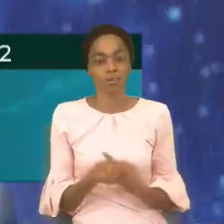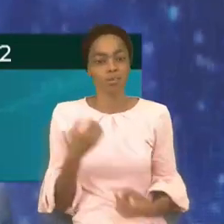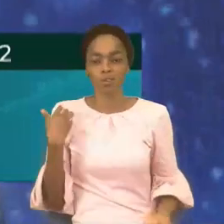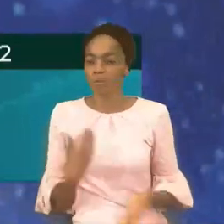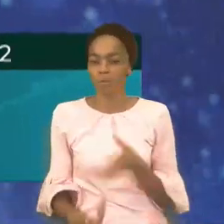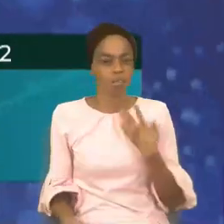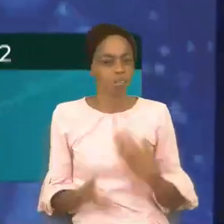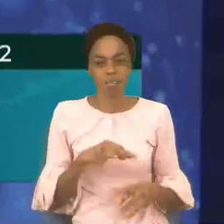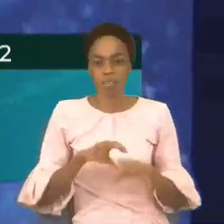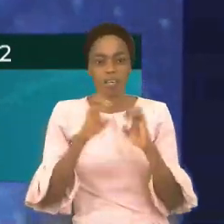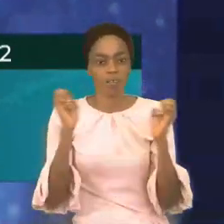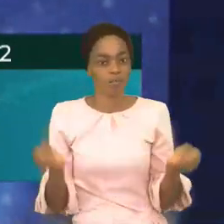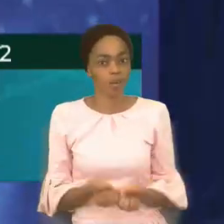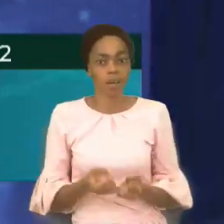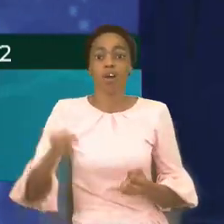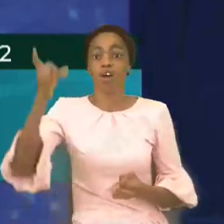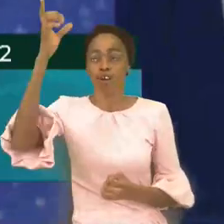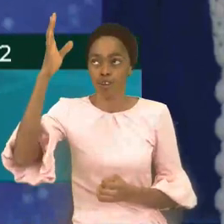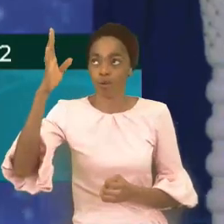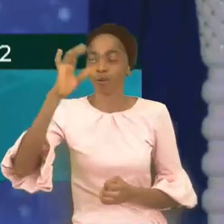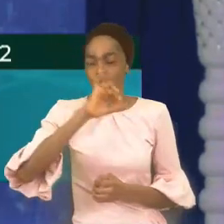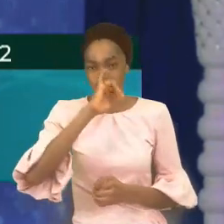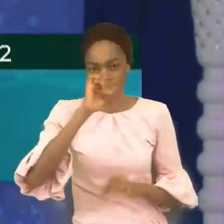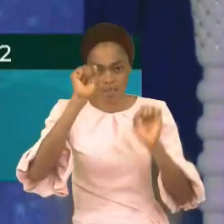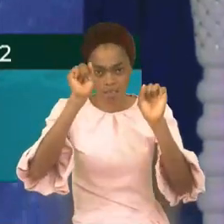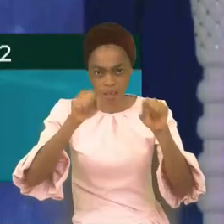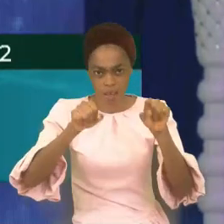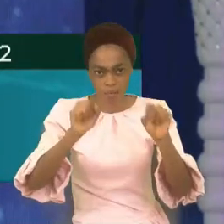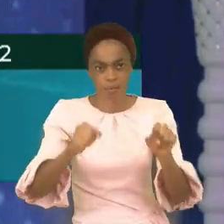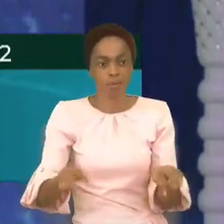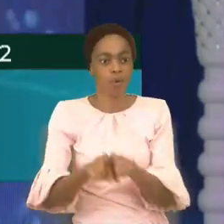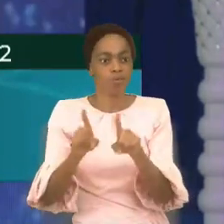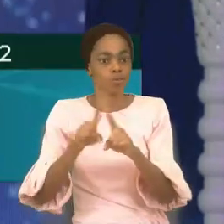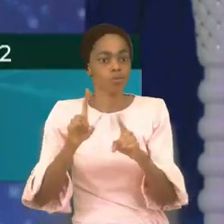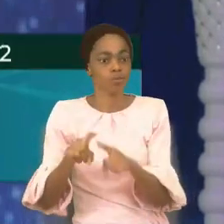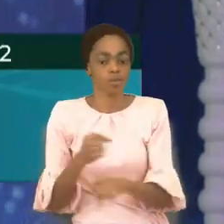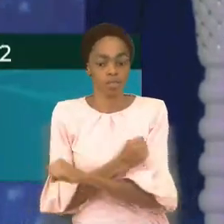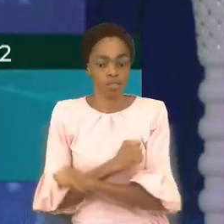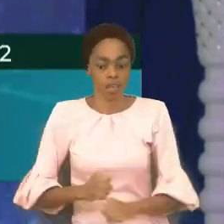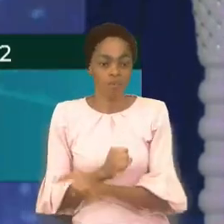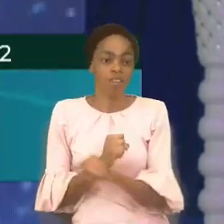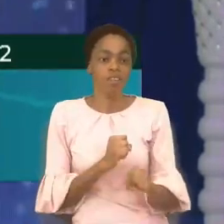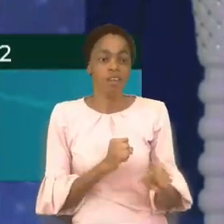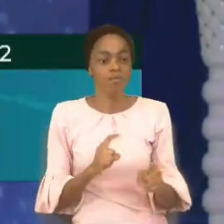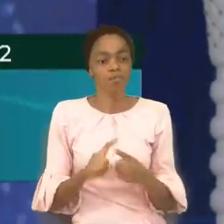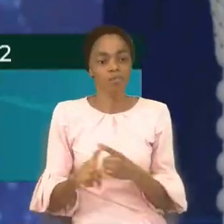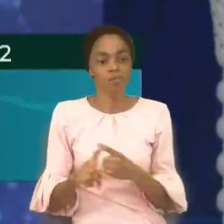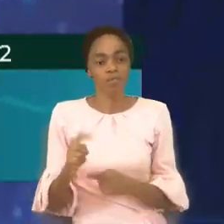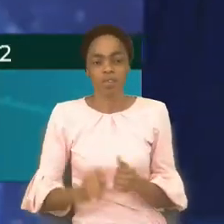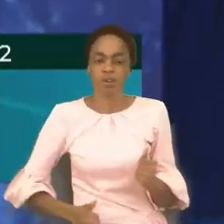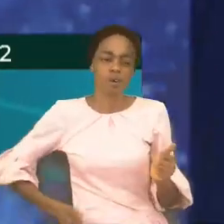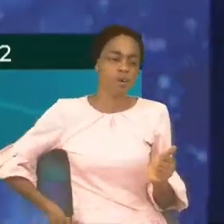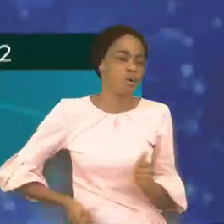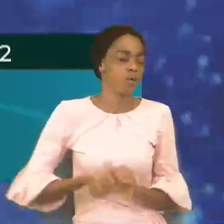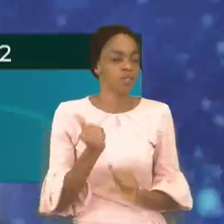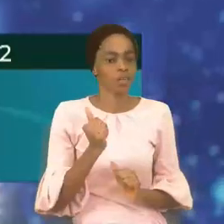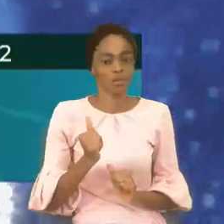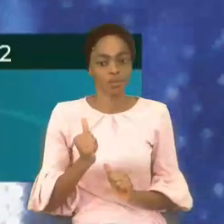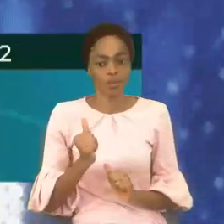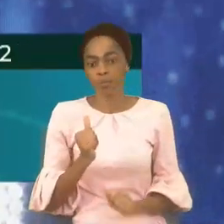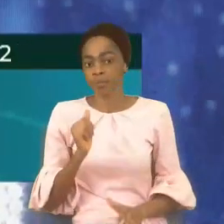peu importe ce qui t'entoure. Il est capable de sauver parfaitement ceux qui s'approchent de